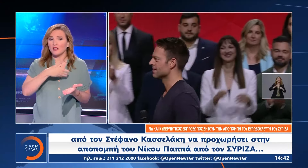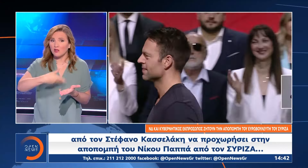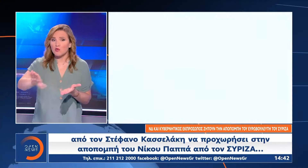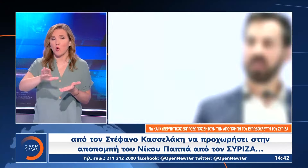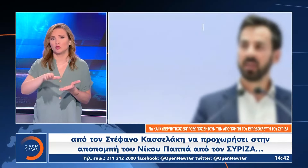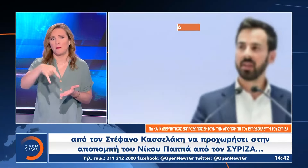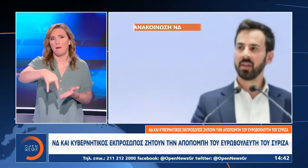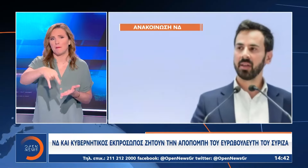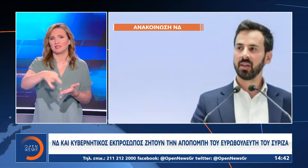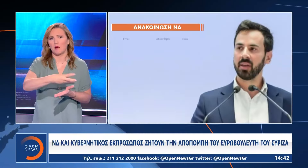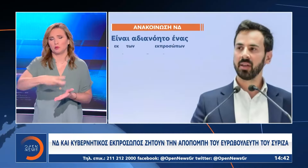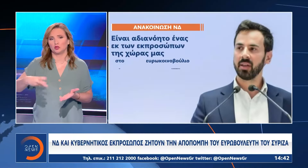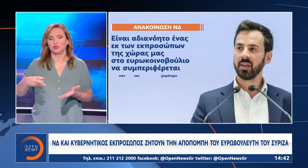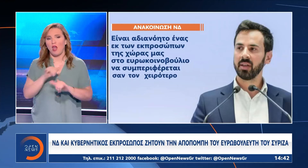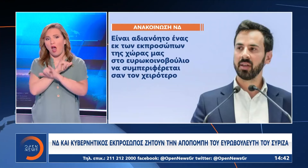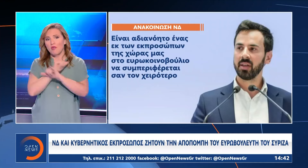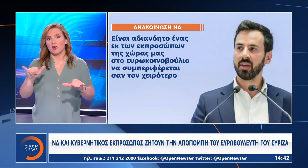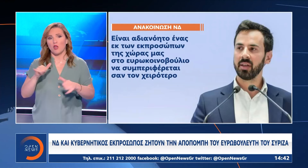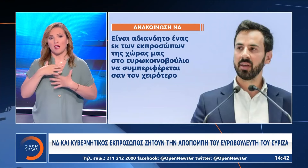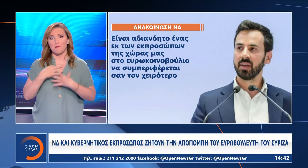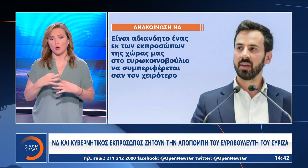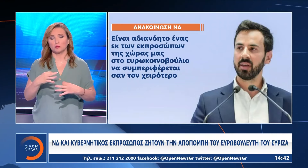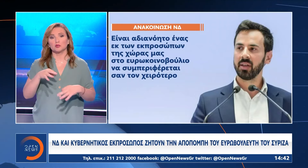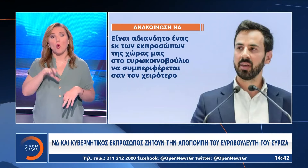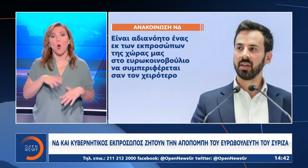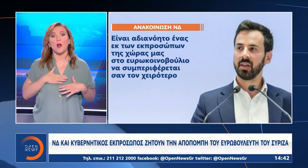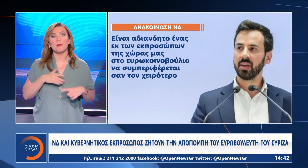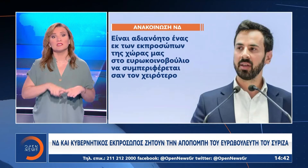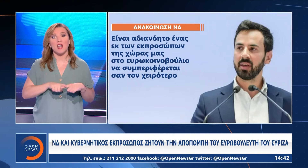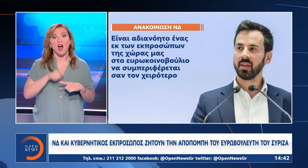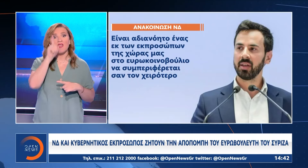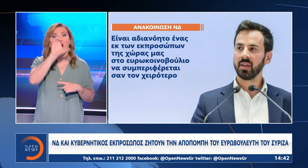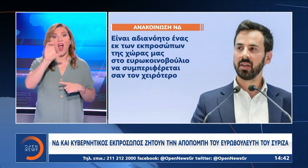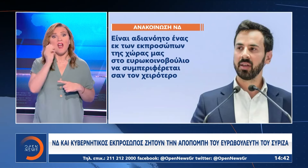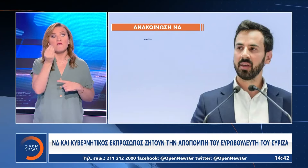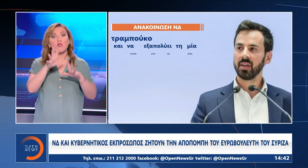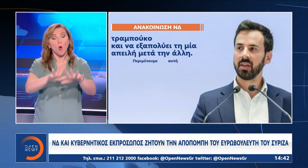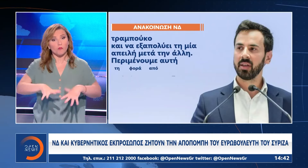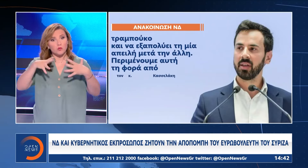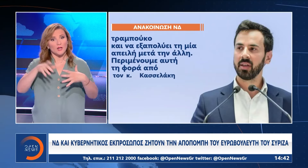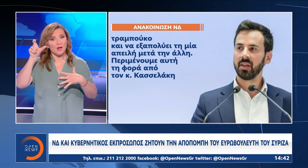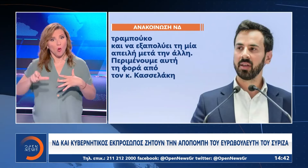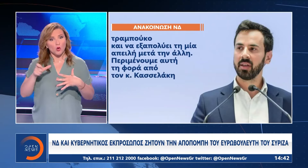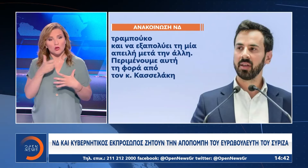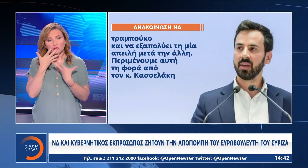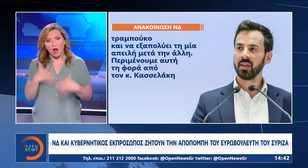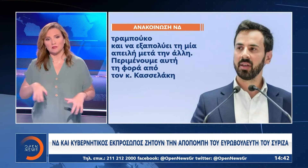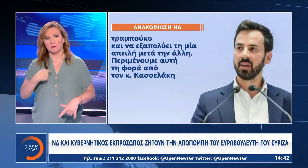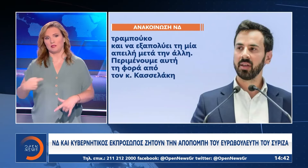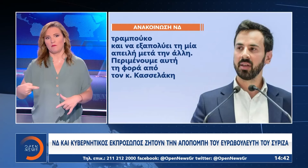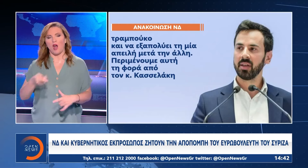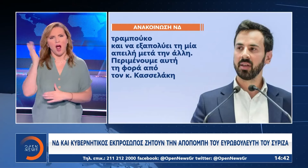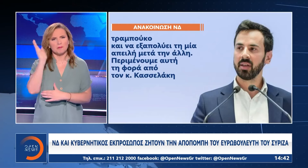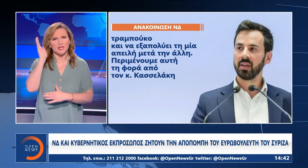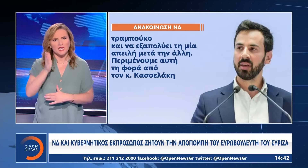τον ΣΥΡΙΖΑ. Είναι αδιανόητο ένας εκ των εκπροσώπων της χώρας μας στο Ευρωκοινοβούλιο να συμπεριφέρεται σαν τον χειρότερο τραμπούκο και να εξαπολύει τη μία